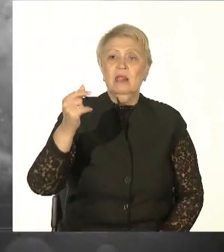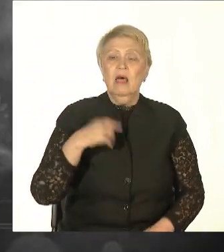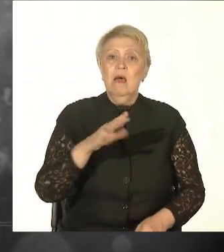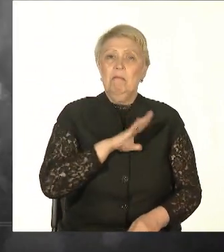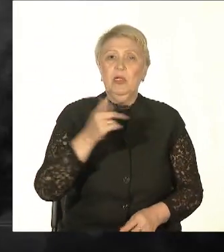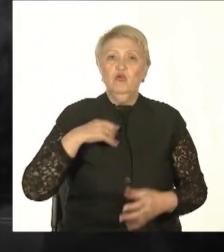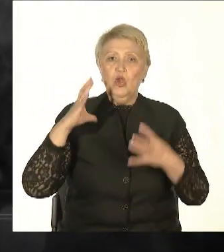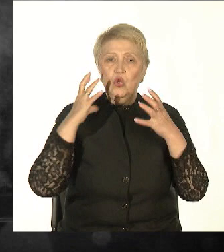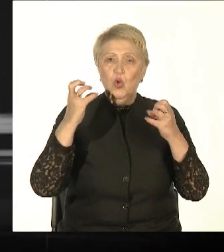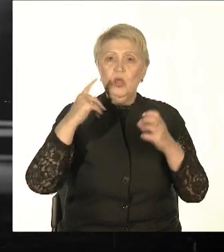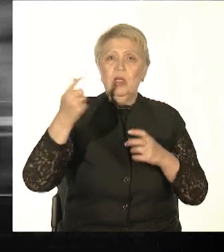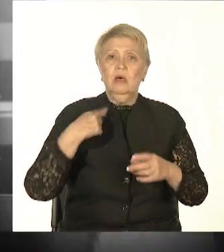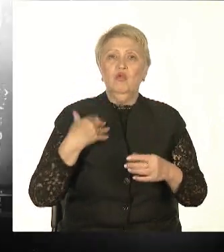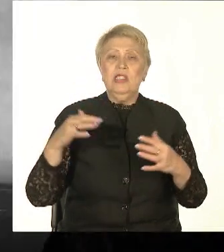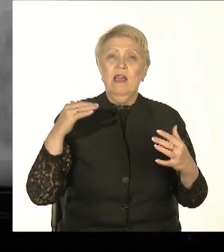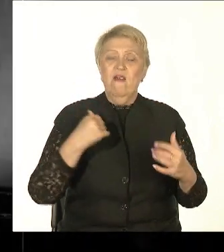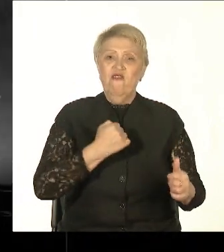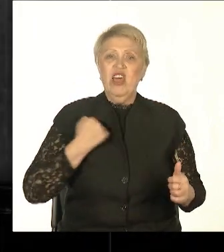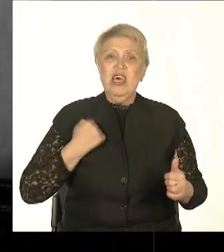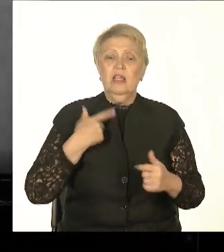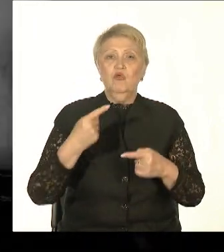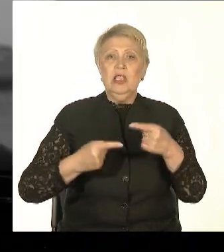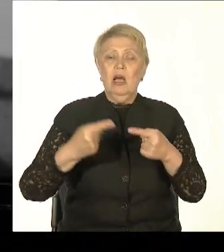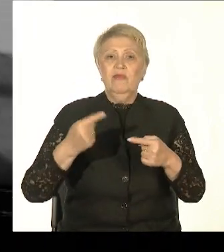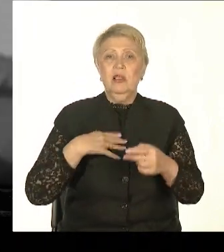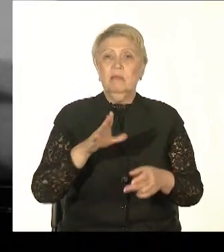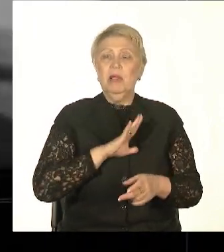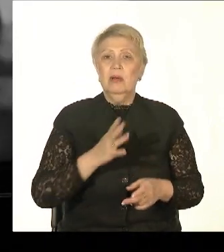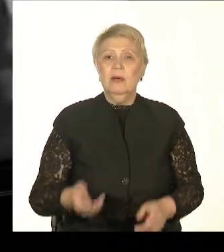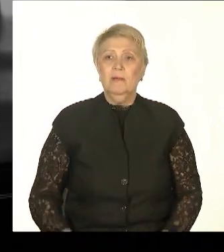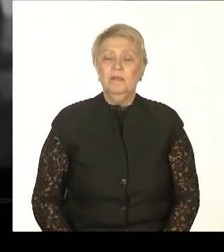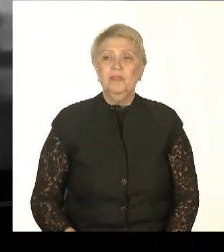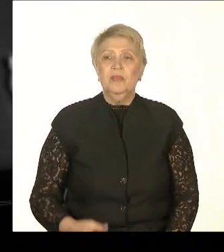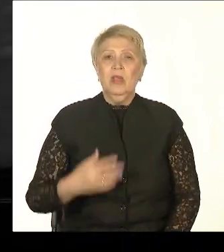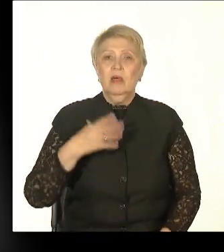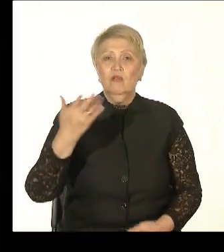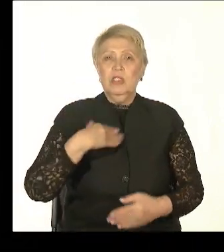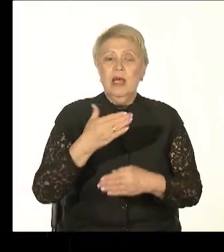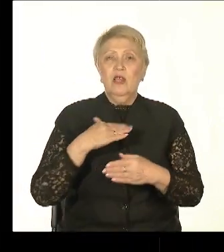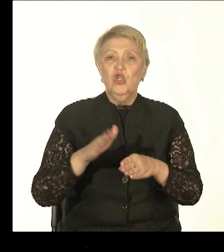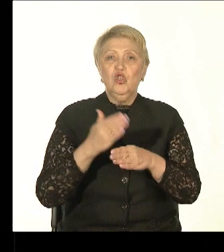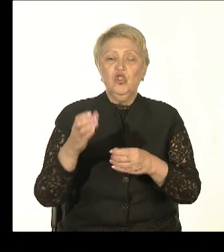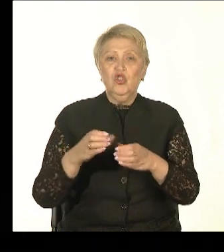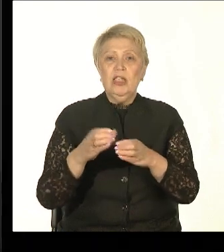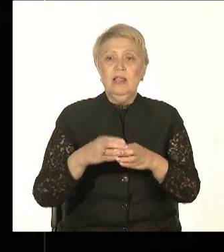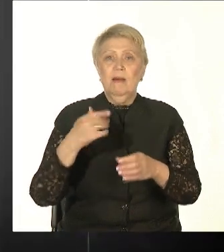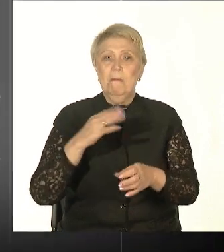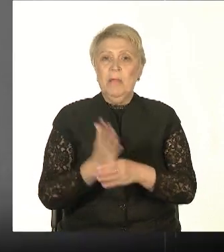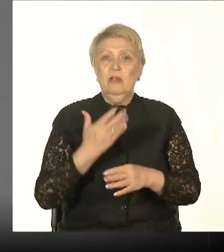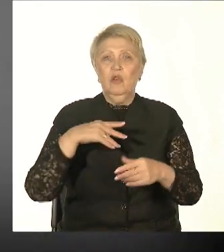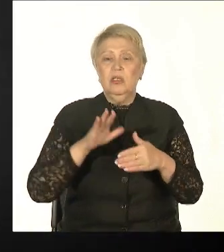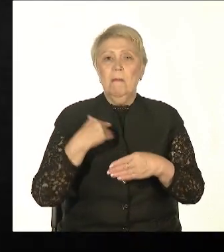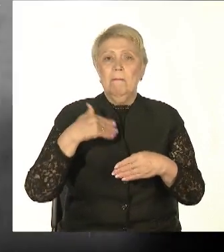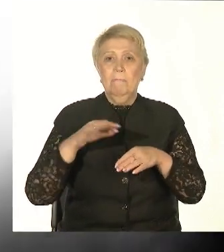военный конфликт, в котором были задействованы с обеих сторон значительные военные силы. Части Красной Армии понесли большие потери, но граница в конце концов